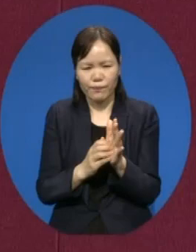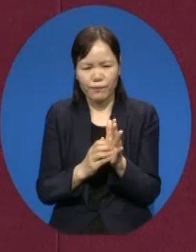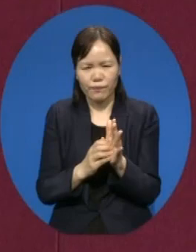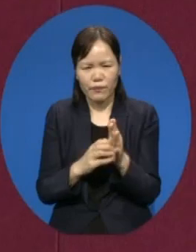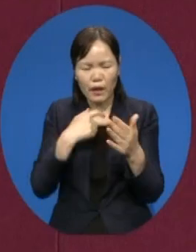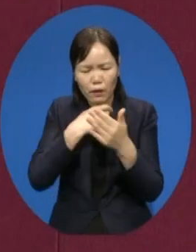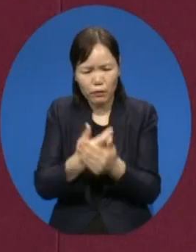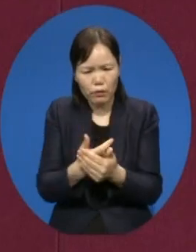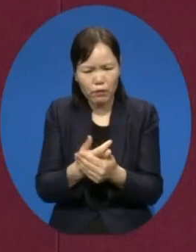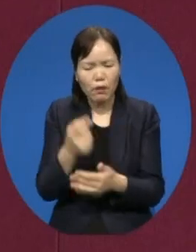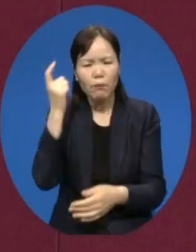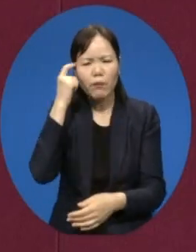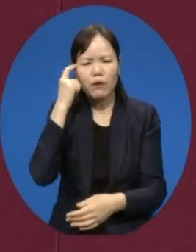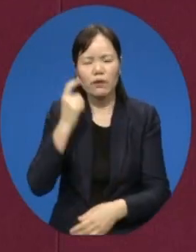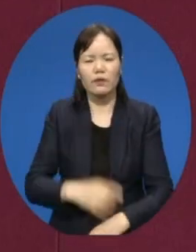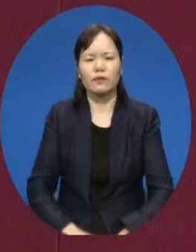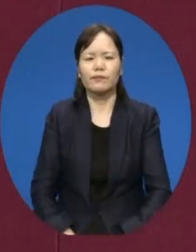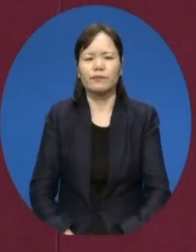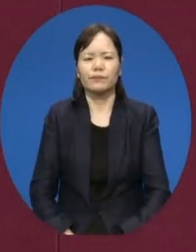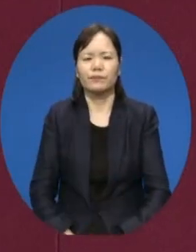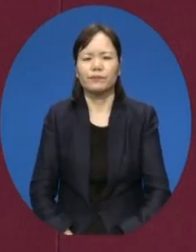겁니까?